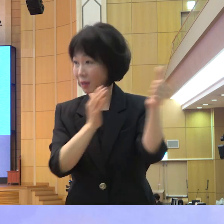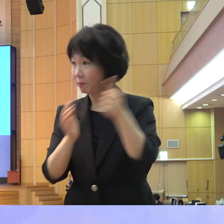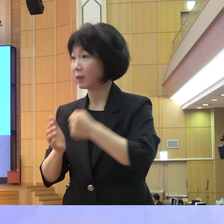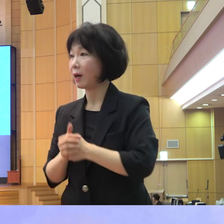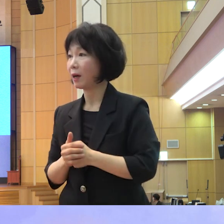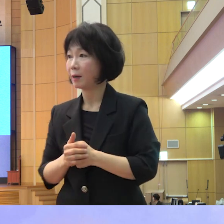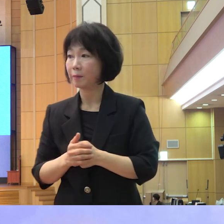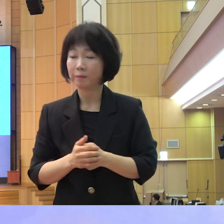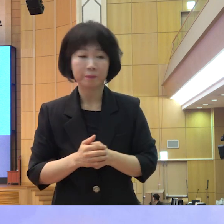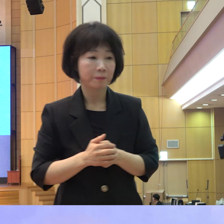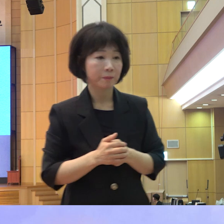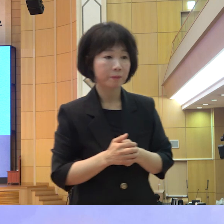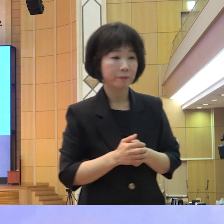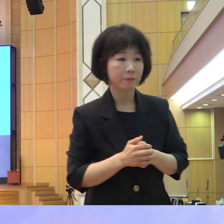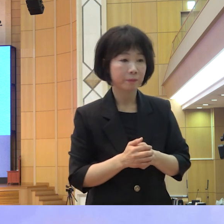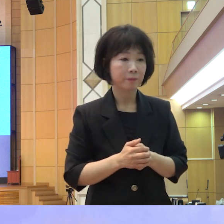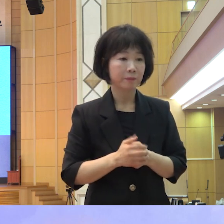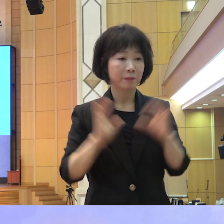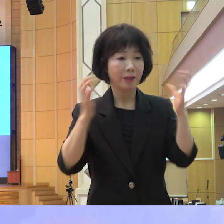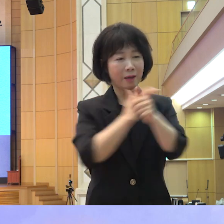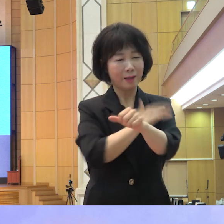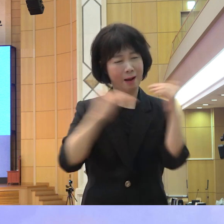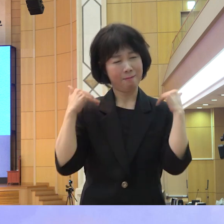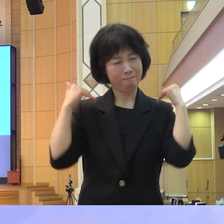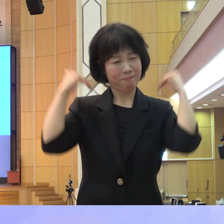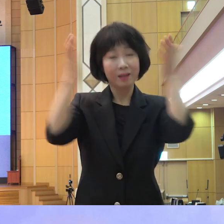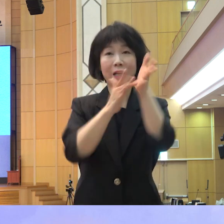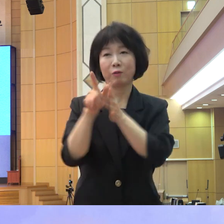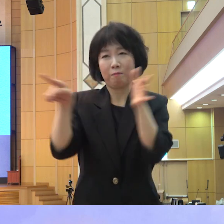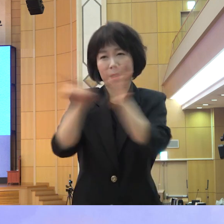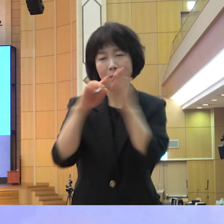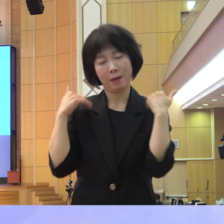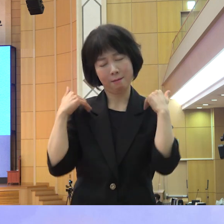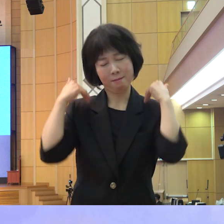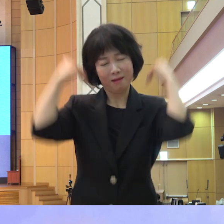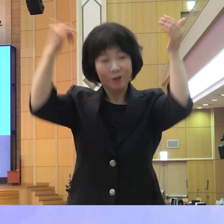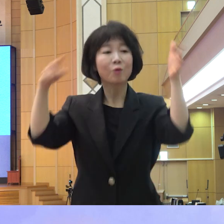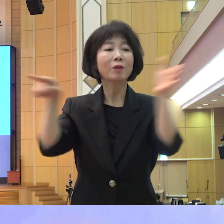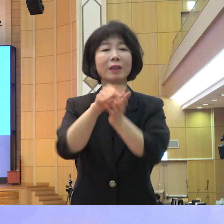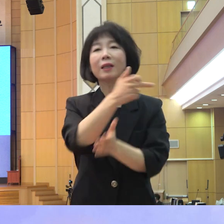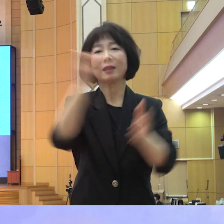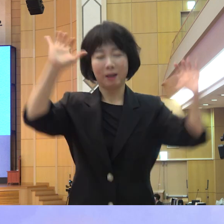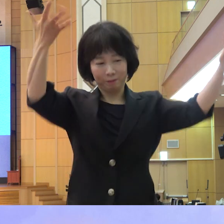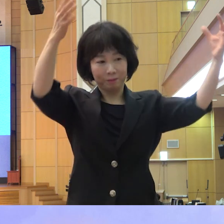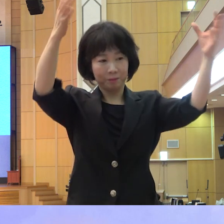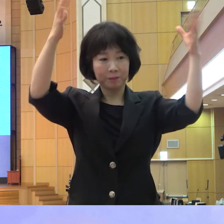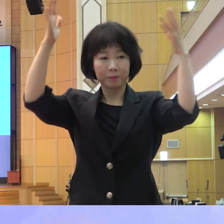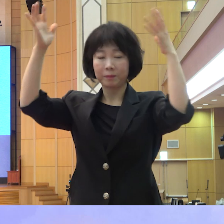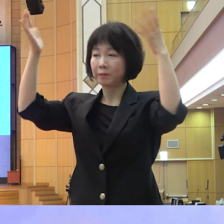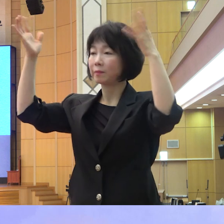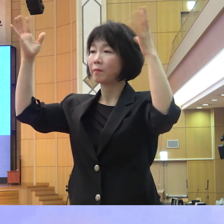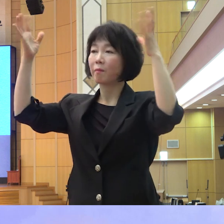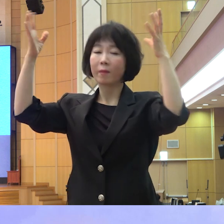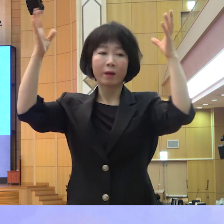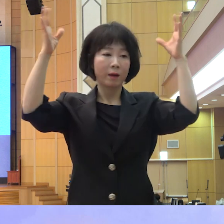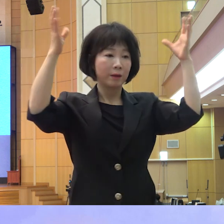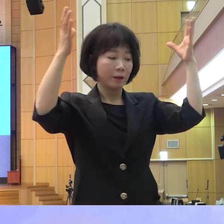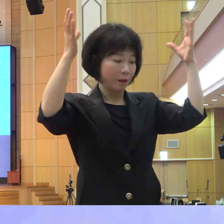바랍니다. 다시 한번 우리 아이들이 잘 크고 믿음 안에서 예수님 닮아가게 해달라고 우리 큰 격려의 박수 한번 쳐주시기 바랍니다.